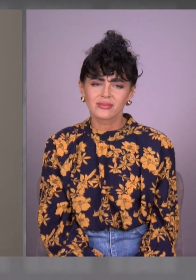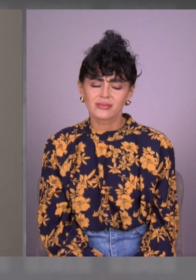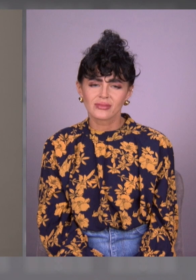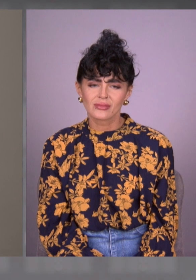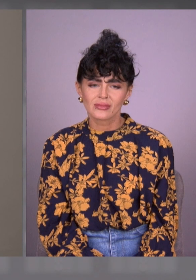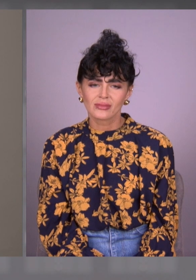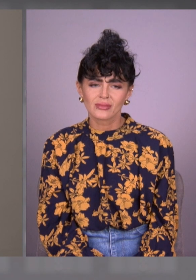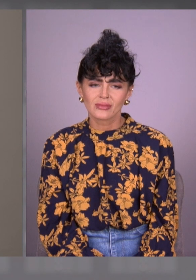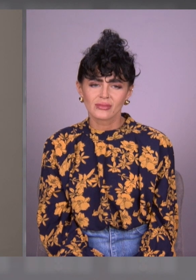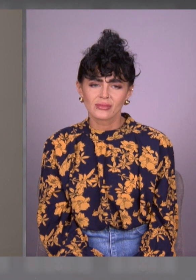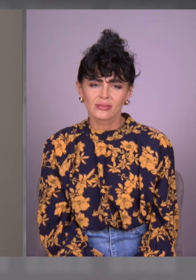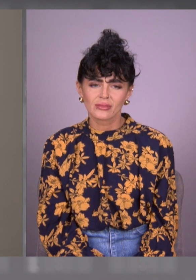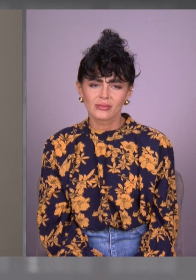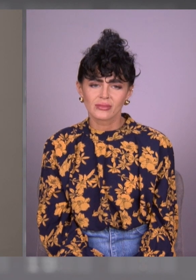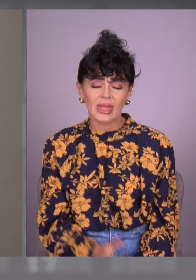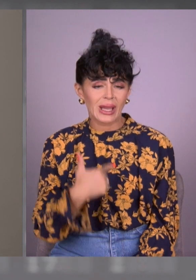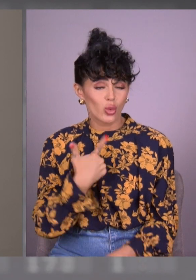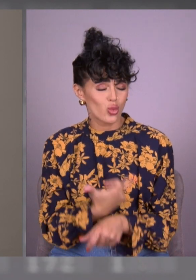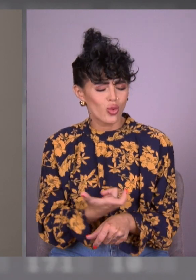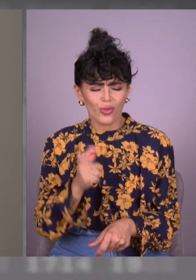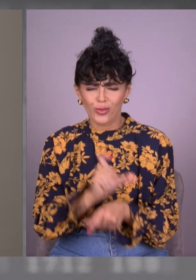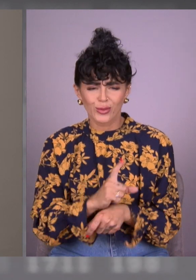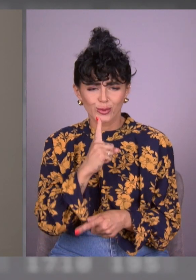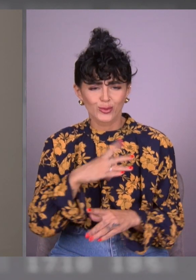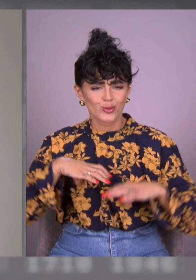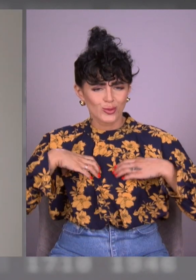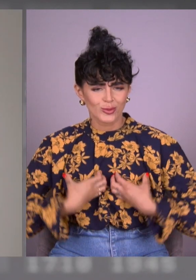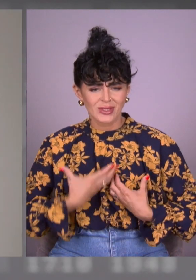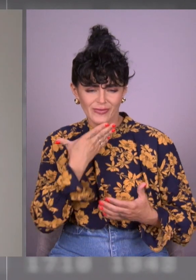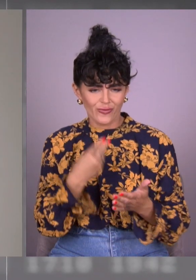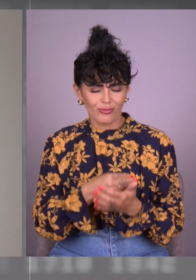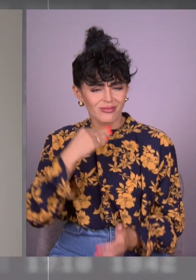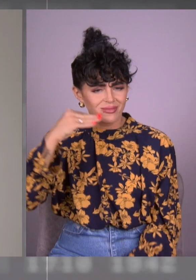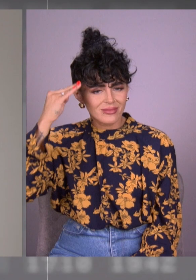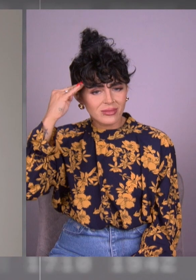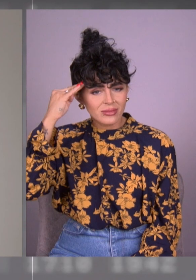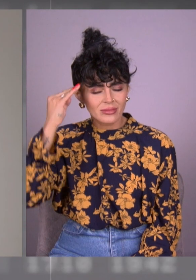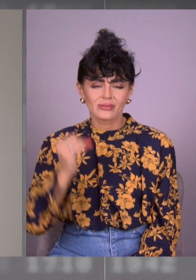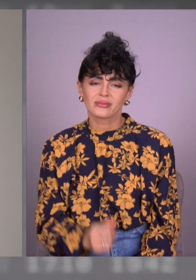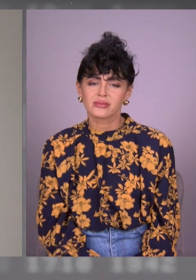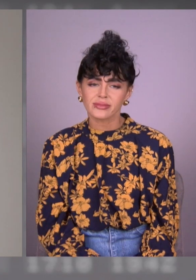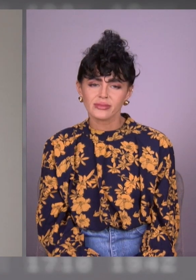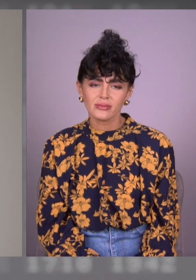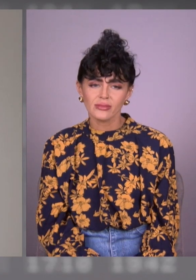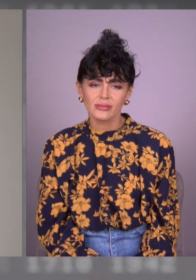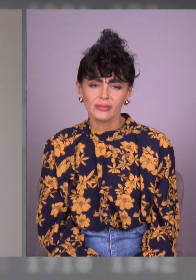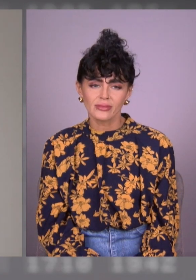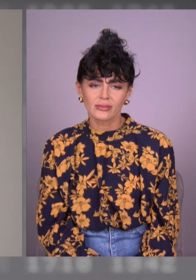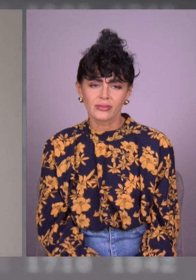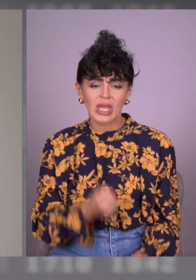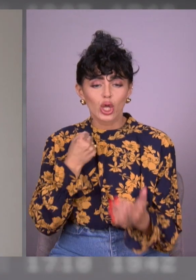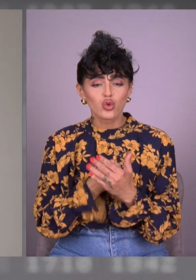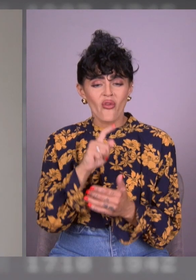Я дуже-дуже-дуже сильно скучила за папою. Ну, просто до війни ми були